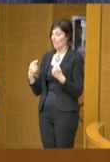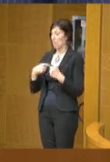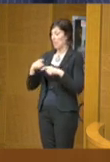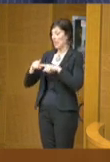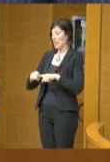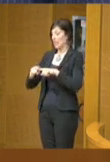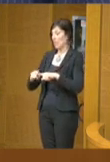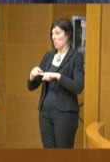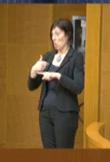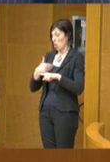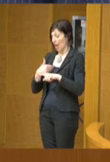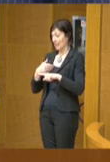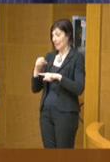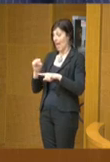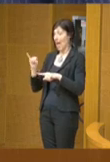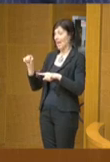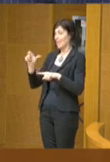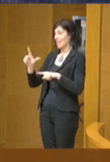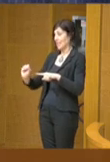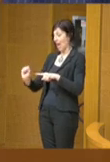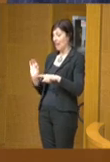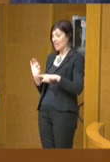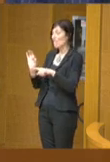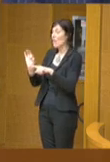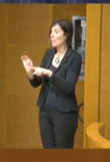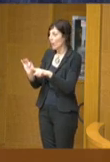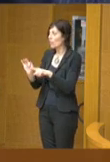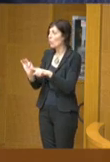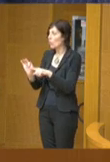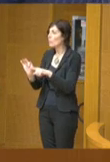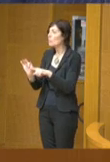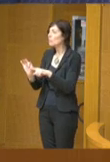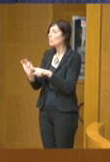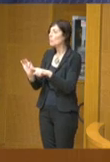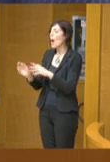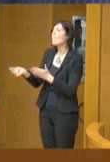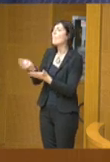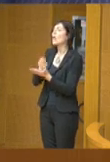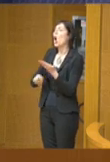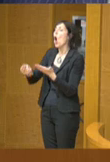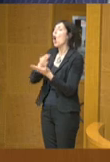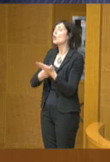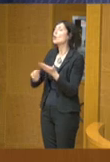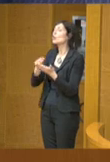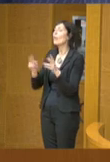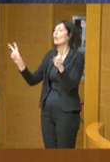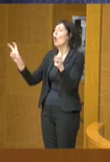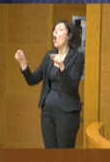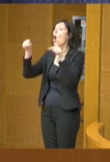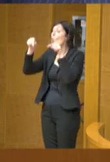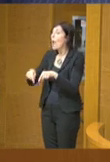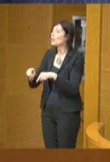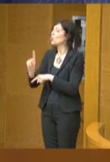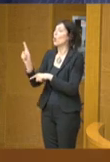la testimonianza di AISLA, fa riferimento a un progetto che è Questo non è un gioco, un progetto